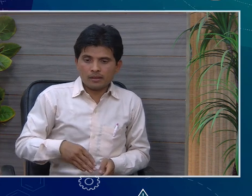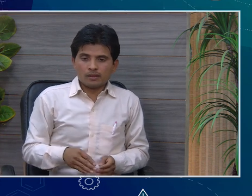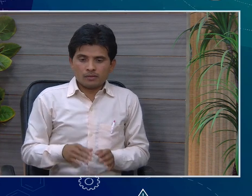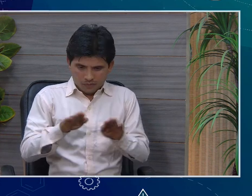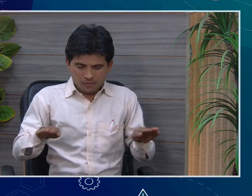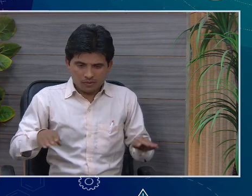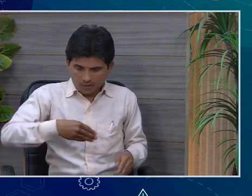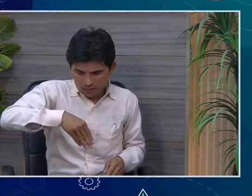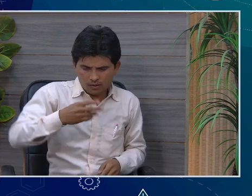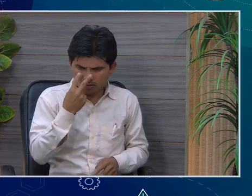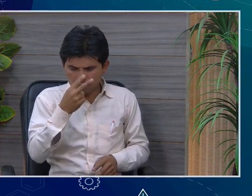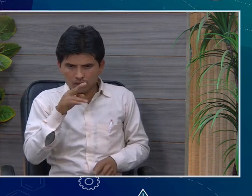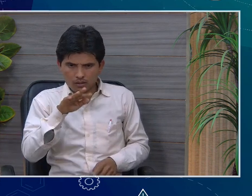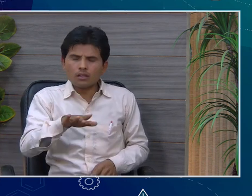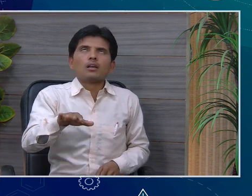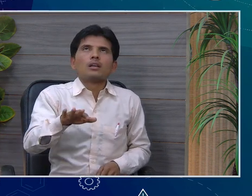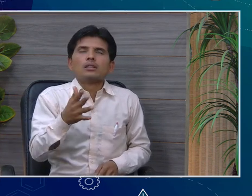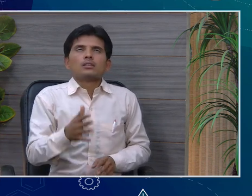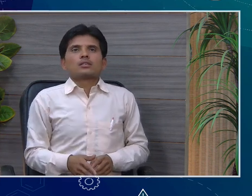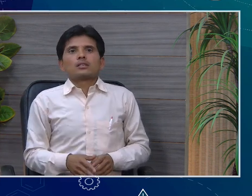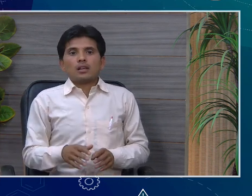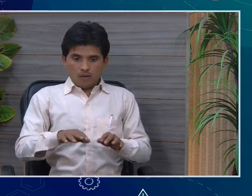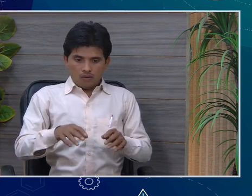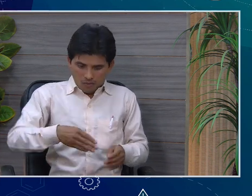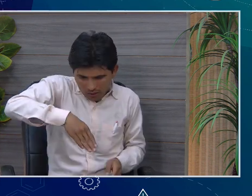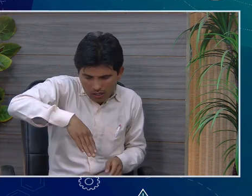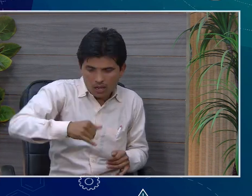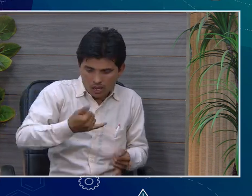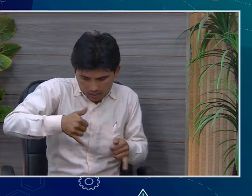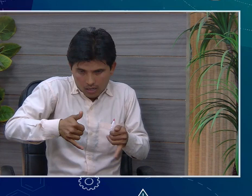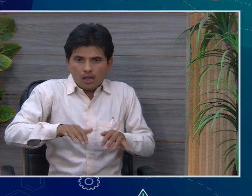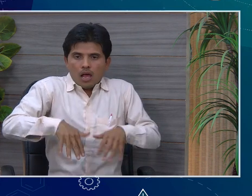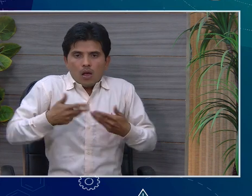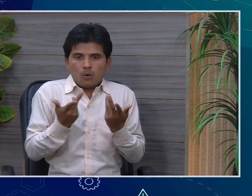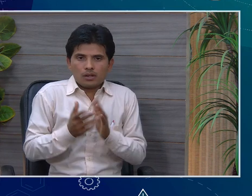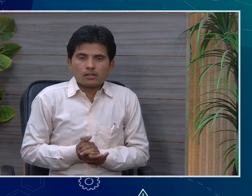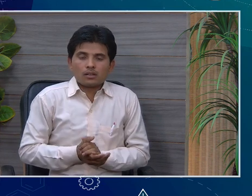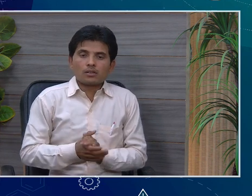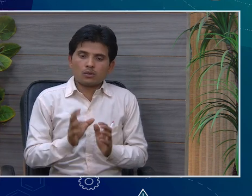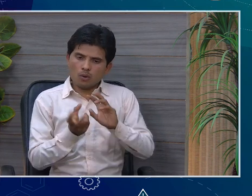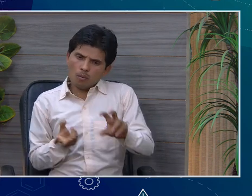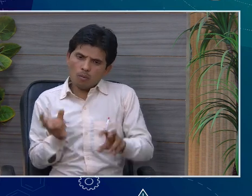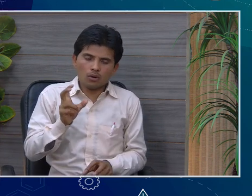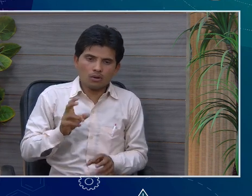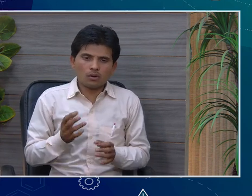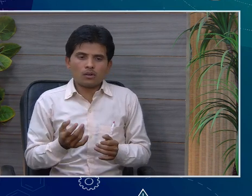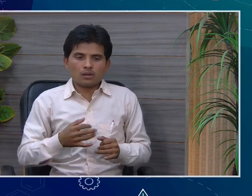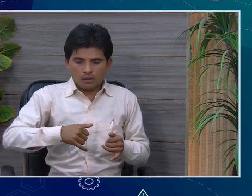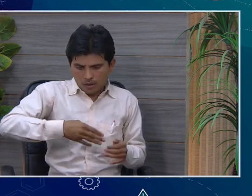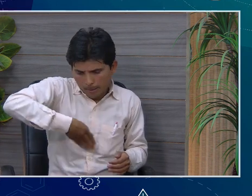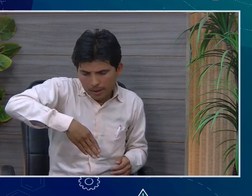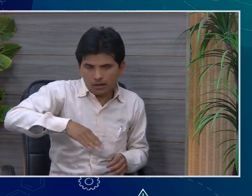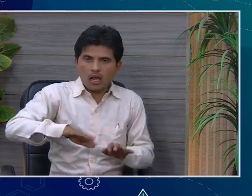मान लीजिए बच्चा नहीं देख सकता वह कैसे बेडवाल खुलेगा है वह बिल्कुल नहीं देख पाएगा तो वह बिल्कुल फिट कैसे करेगा तो छोटी सी नोटिफिकेशन का